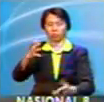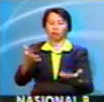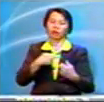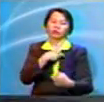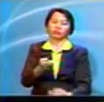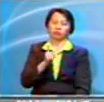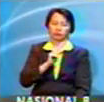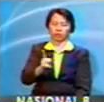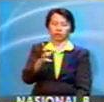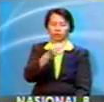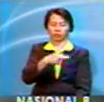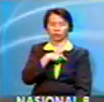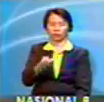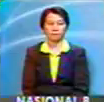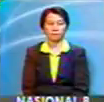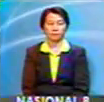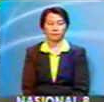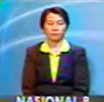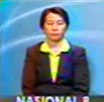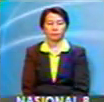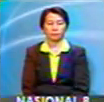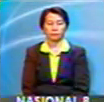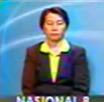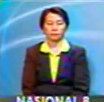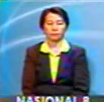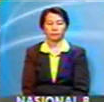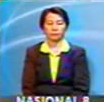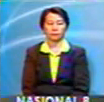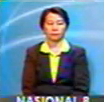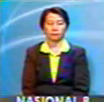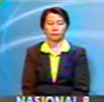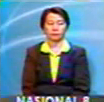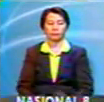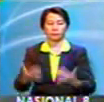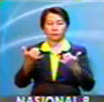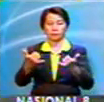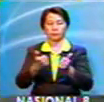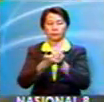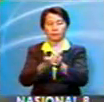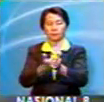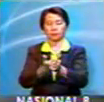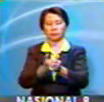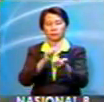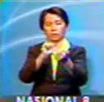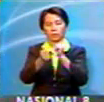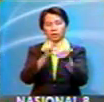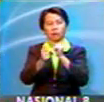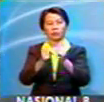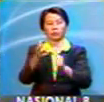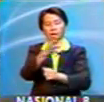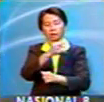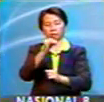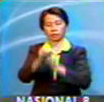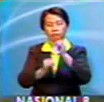merugikan agama dan bangsa. Masih bersama National 8 dan sekarang kita ikuti perkembangan sukan tempatan